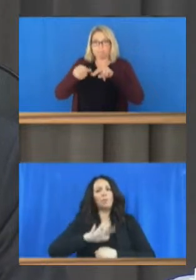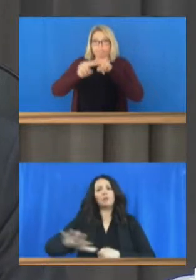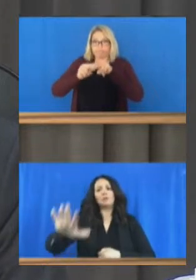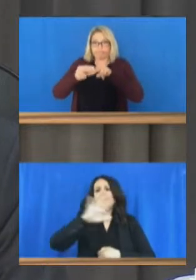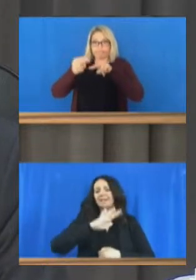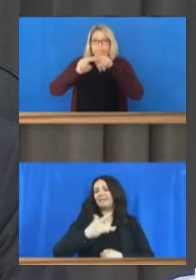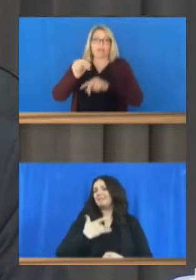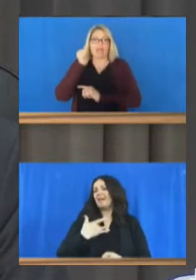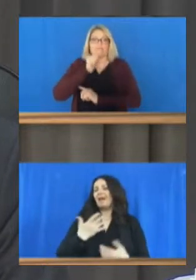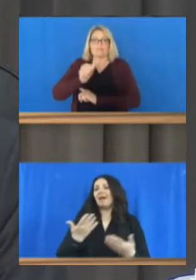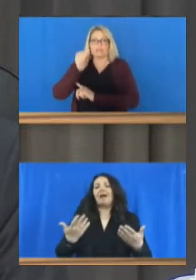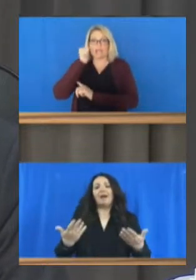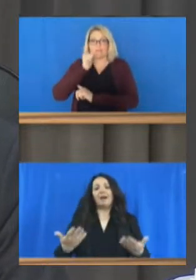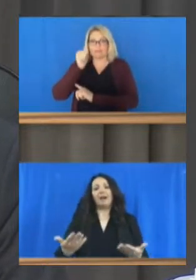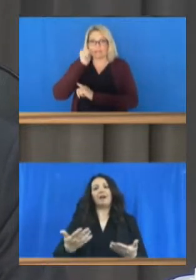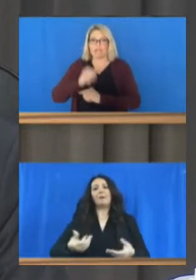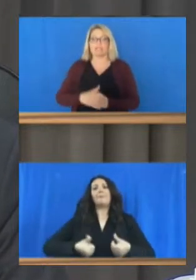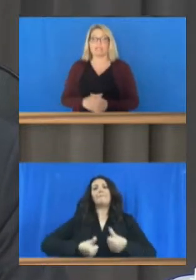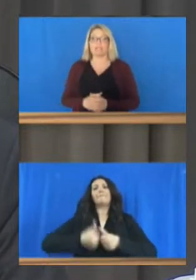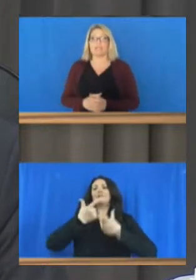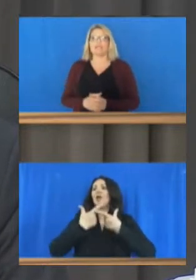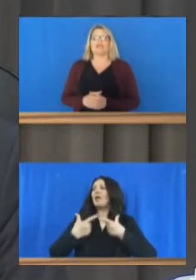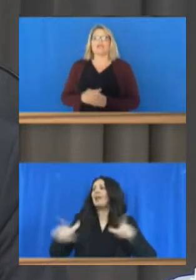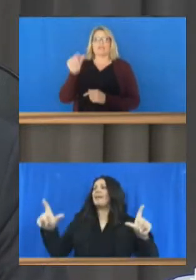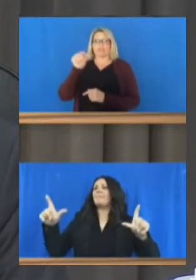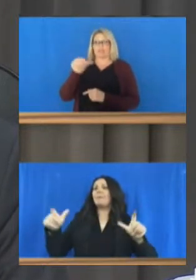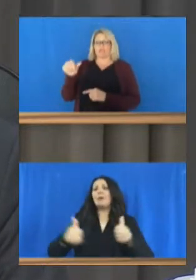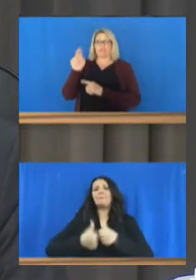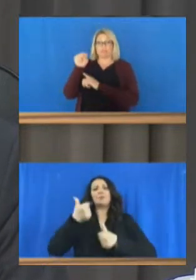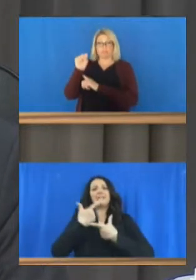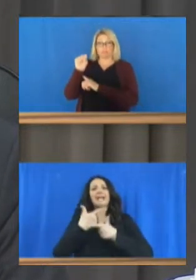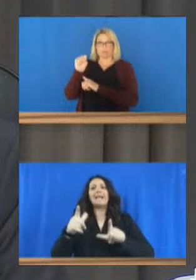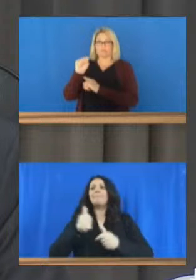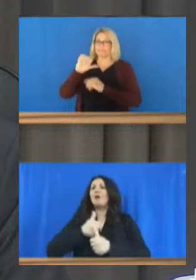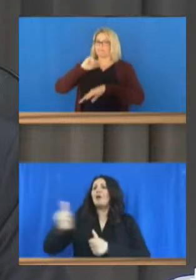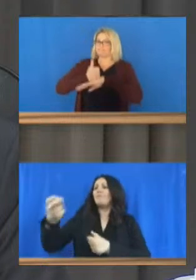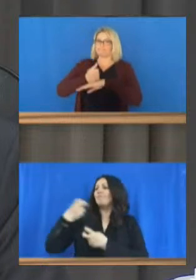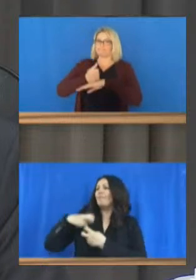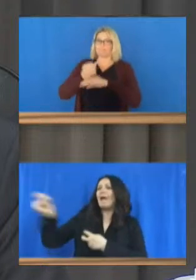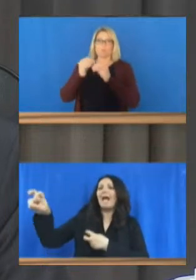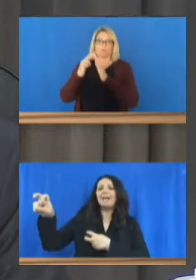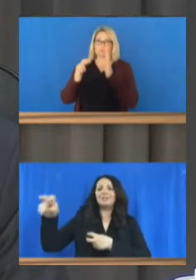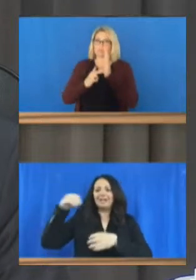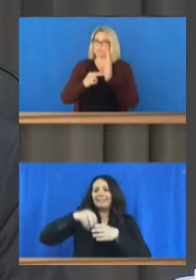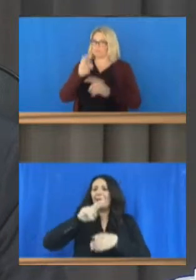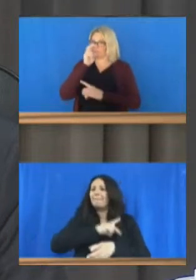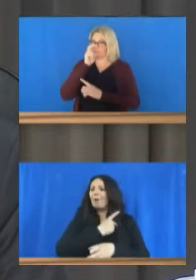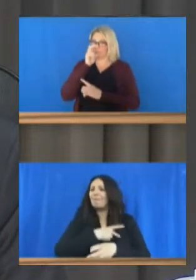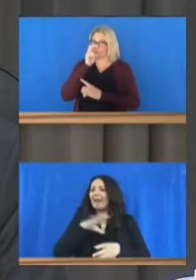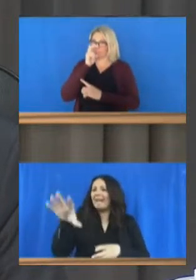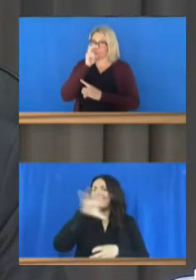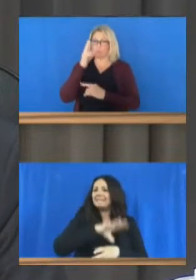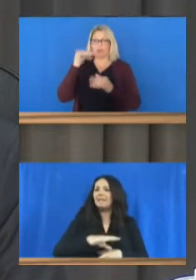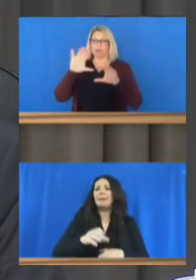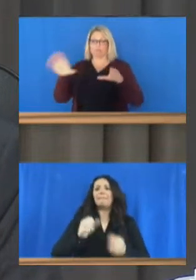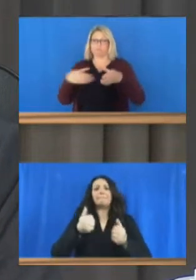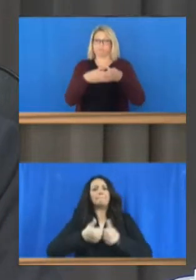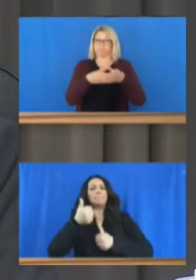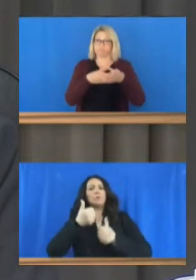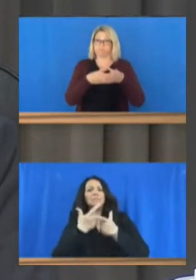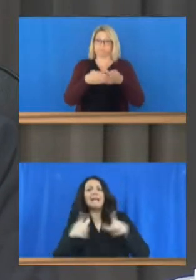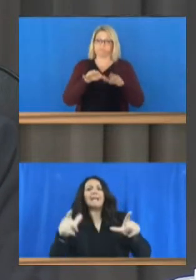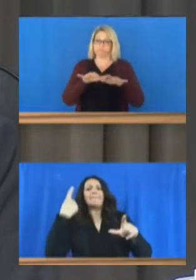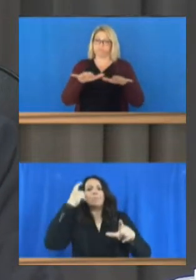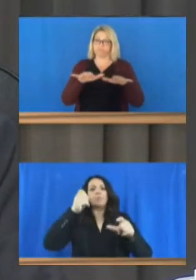des amis qui vivent en Nouvelle-Écosse. Et nous savons ce qui se produit là-bas pourrait facilement se produire au